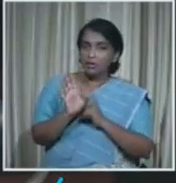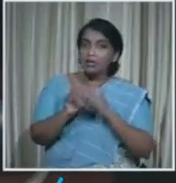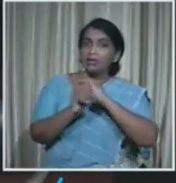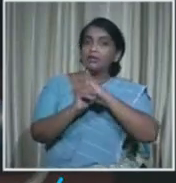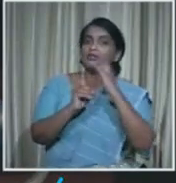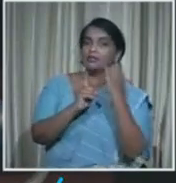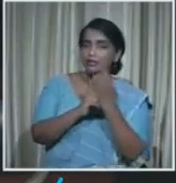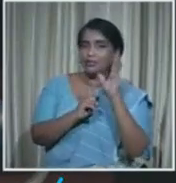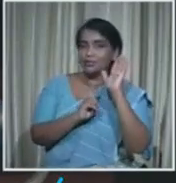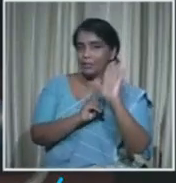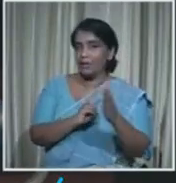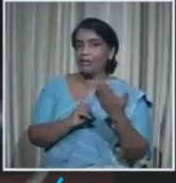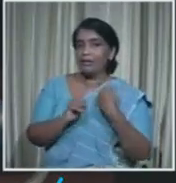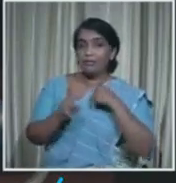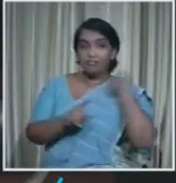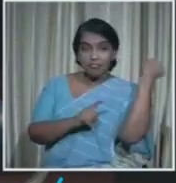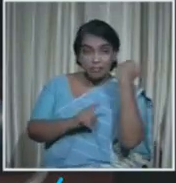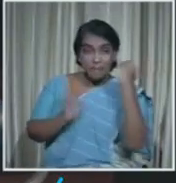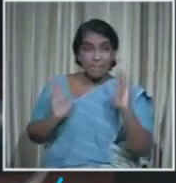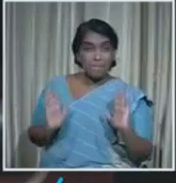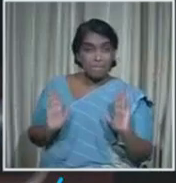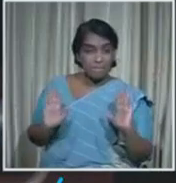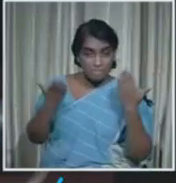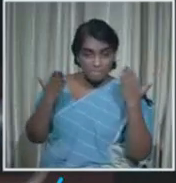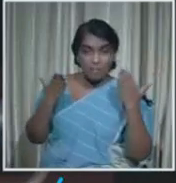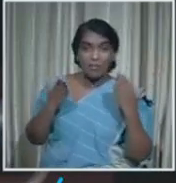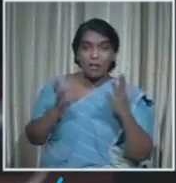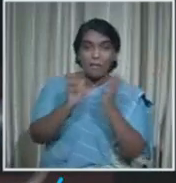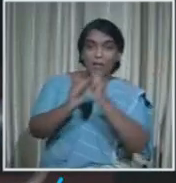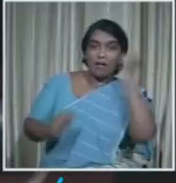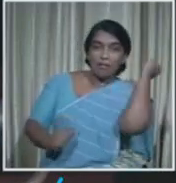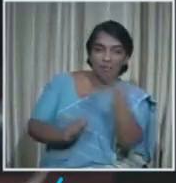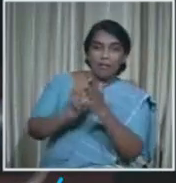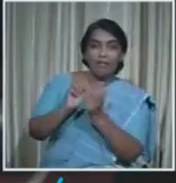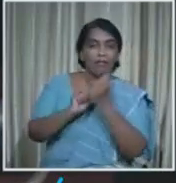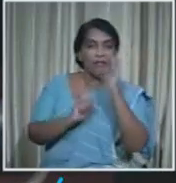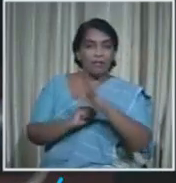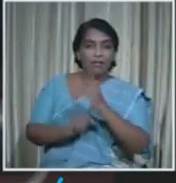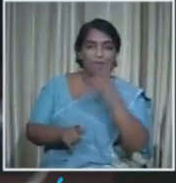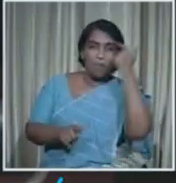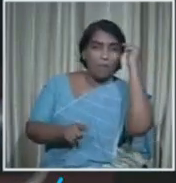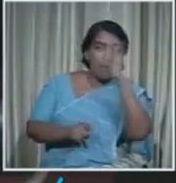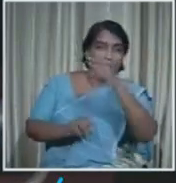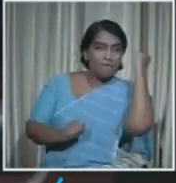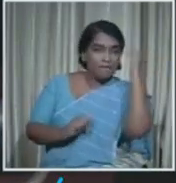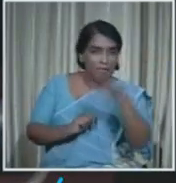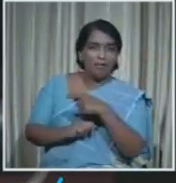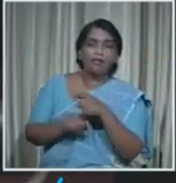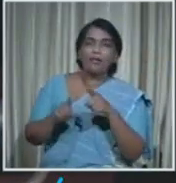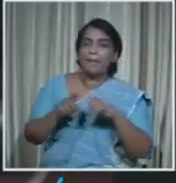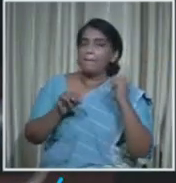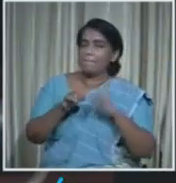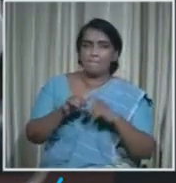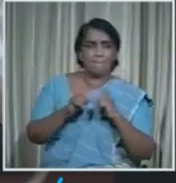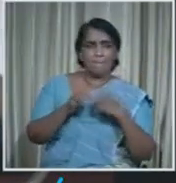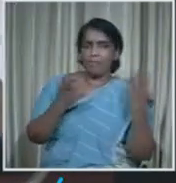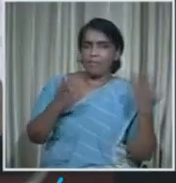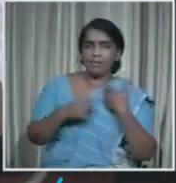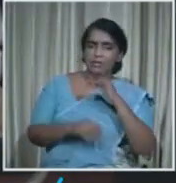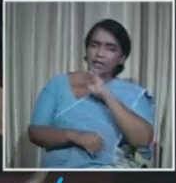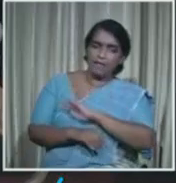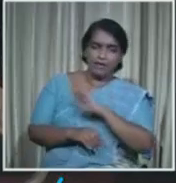තමයි අපි කතා කරන්න පටන් ගත්තාම මඩ ගහනවා චරිත ඝාතනය කරනවා ප්‍රශ්නයක් නැහැ ඒවා අපිට උරා ගන්න